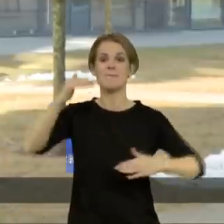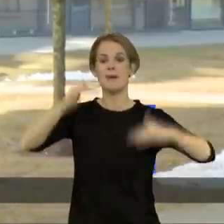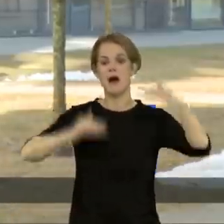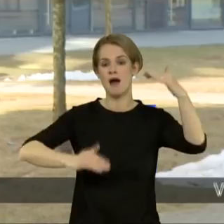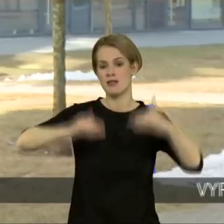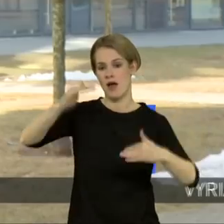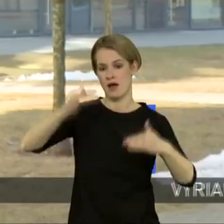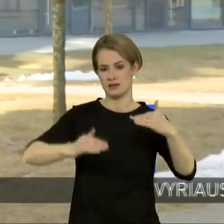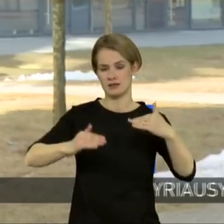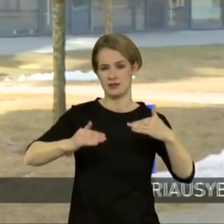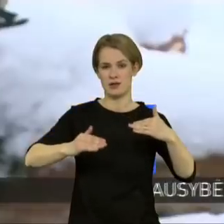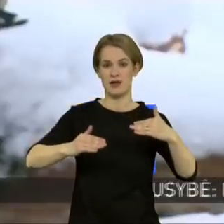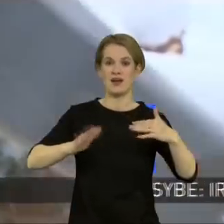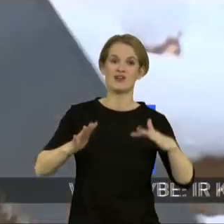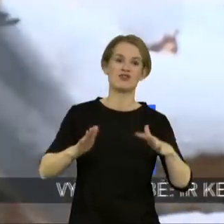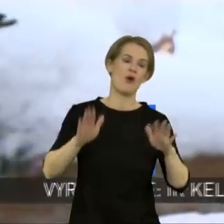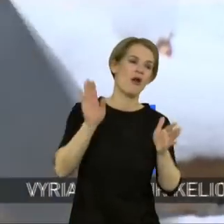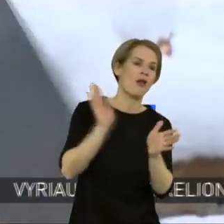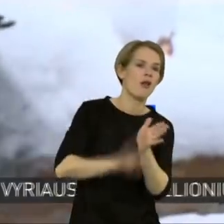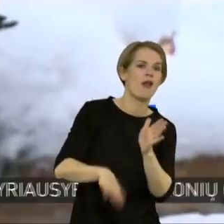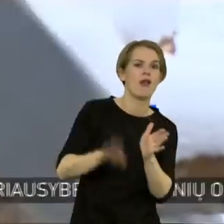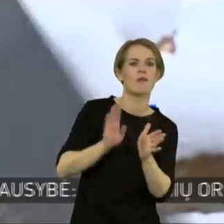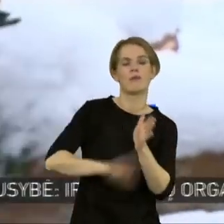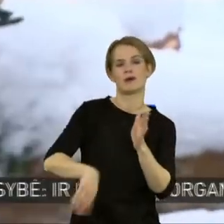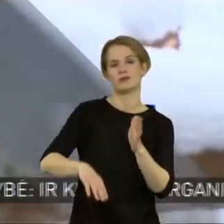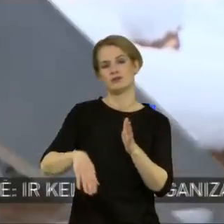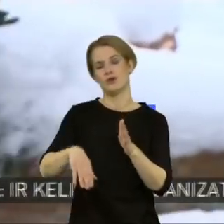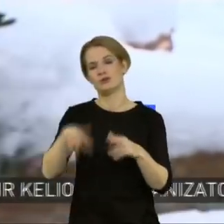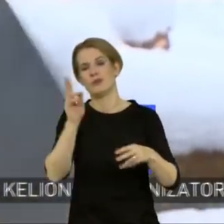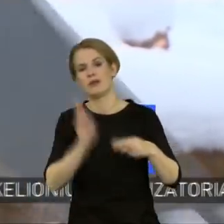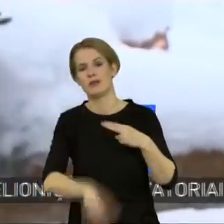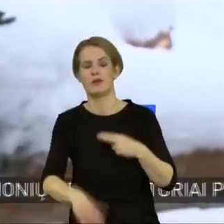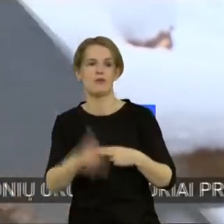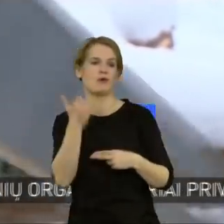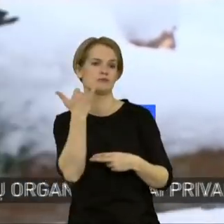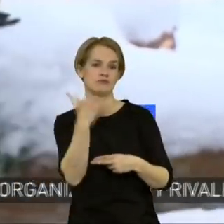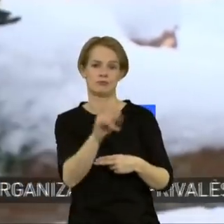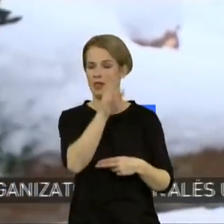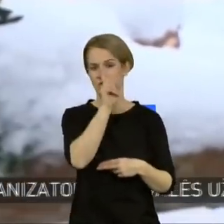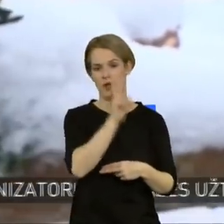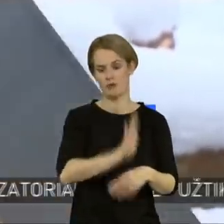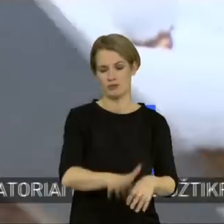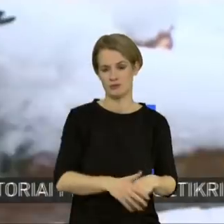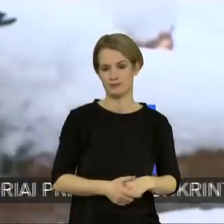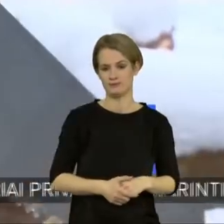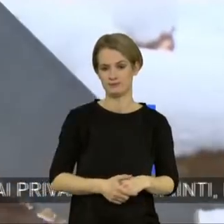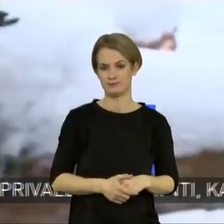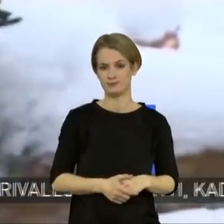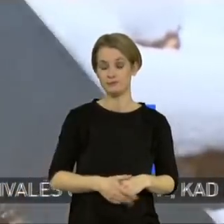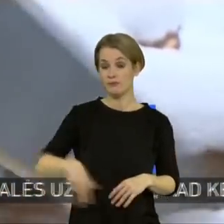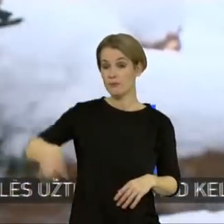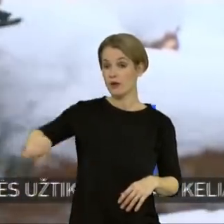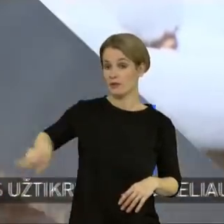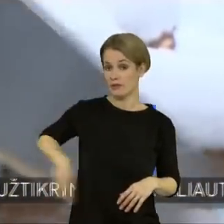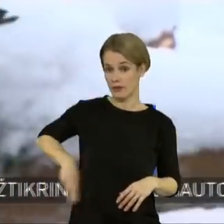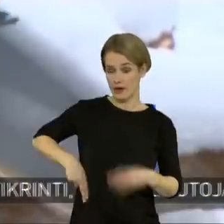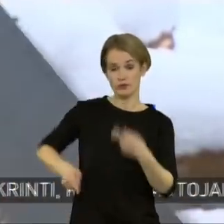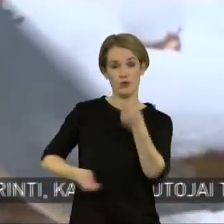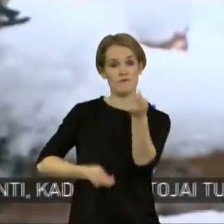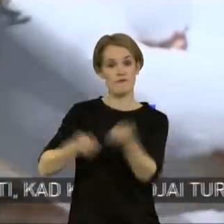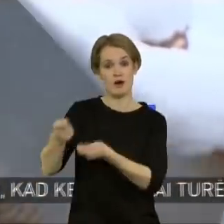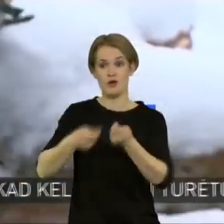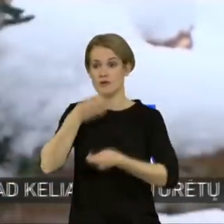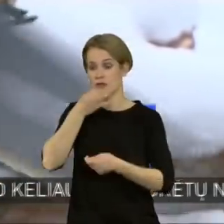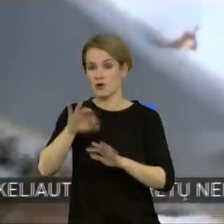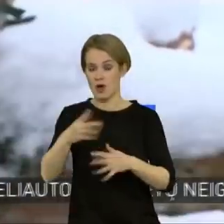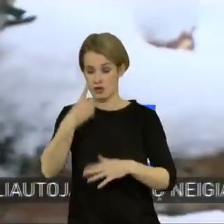sprendimo turbūt akivaizdu, kad nebus. Užimtumo tarnybos apklausti darbdaviai sako, kad šiemet jiems mažiau reikės darbuotojų,